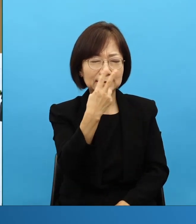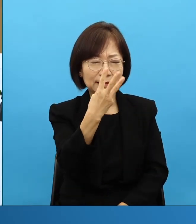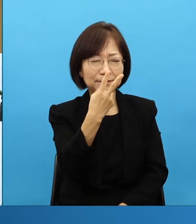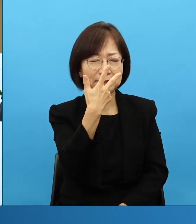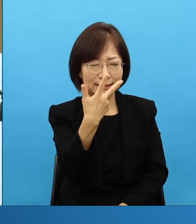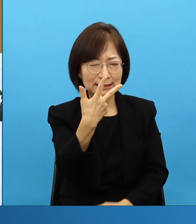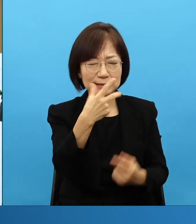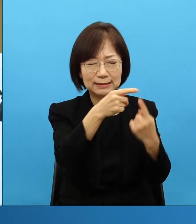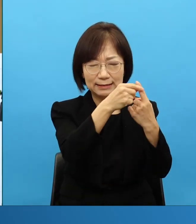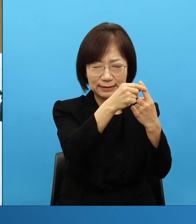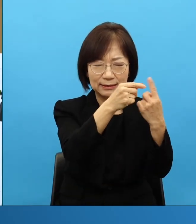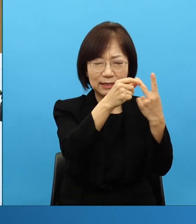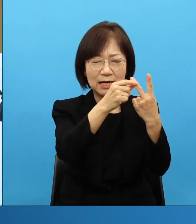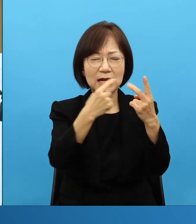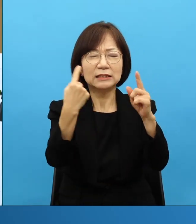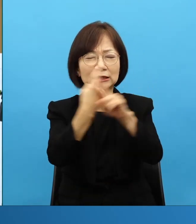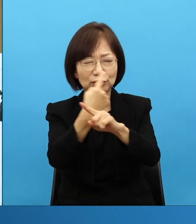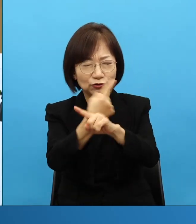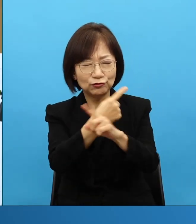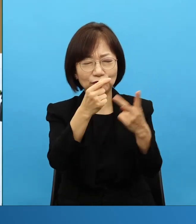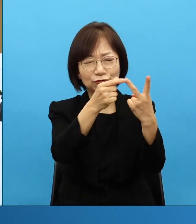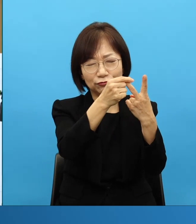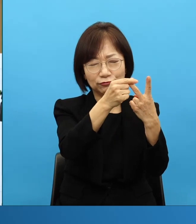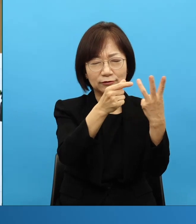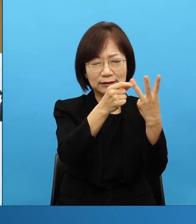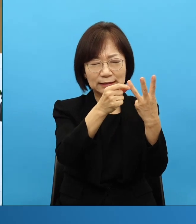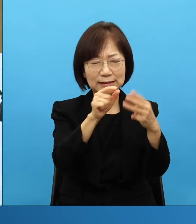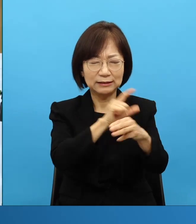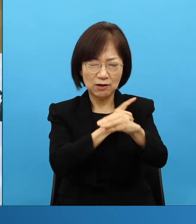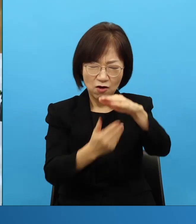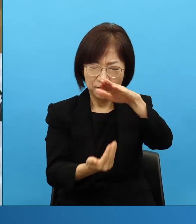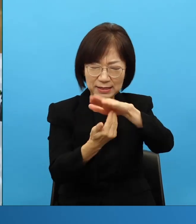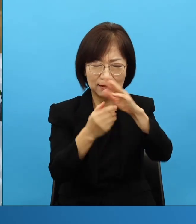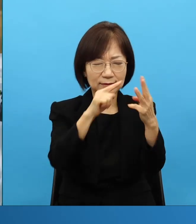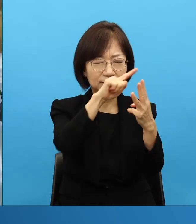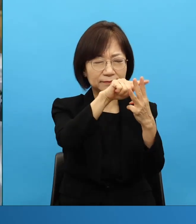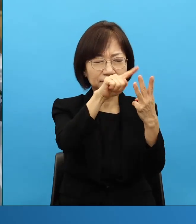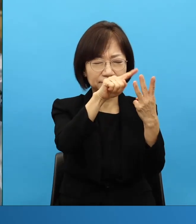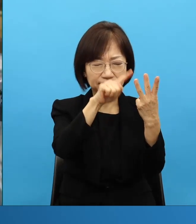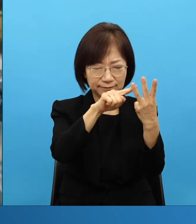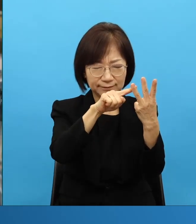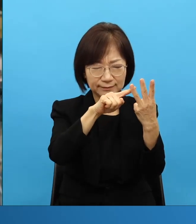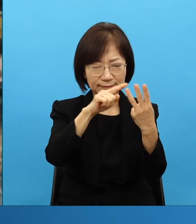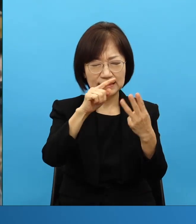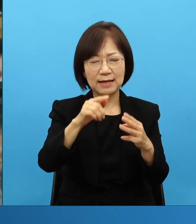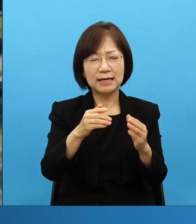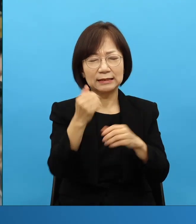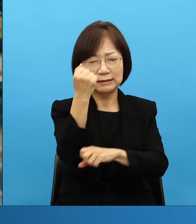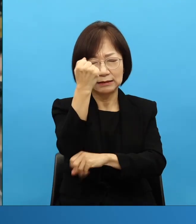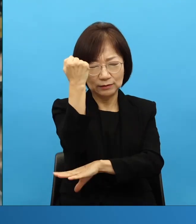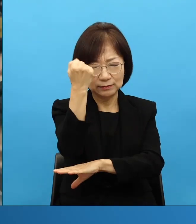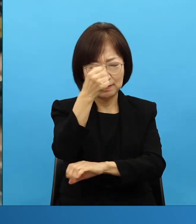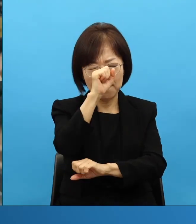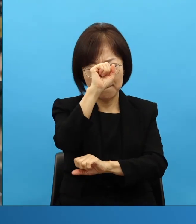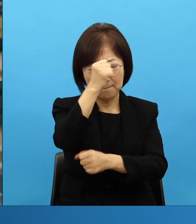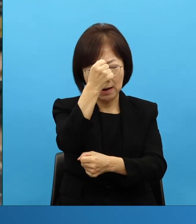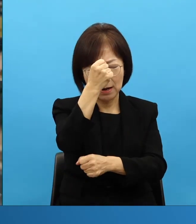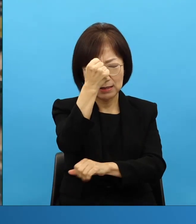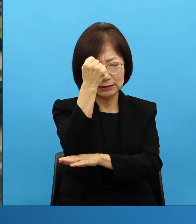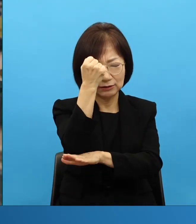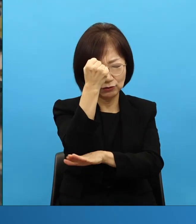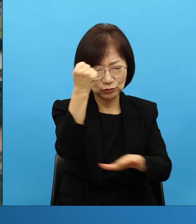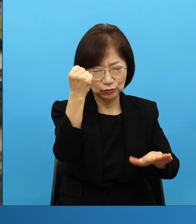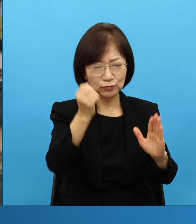서밋의 발판되게 하옵소서. Let us not be deceived by Satan's temptations and instead only hold to the covenant and become the springboard for the